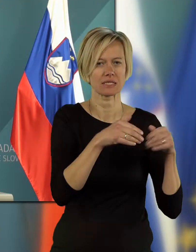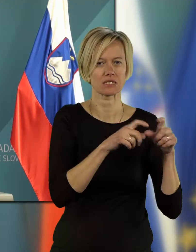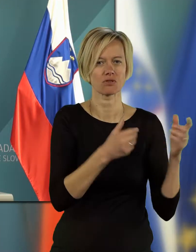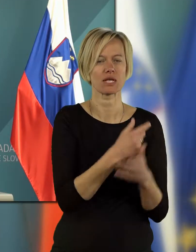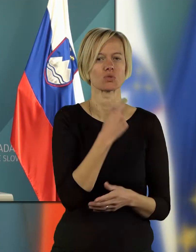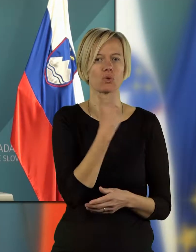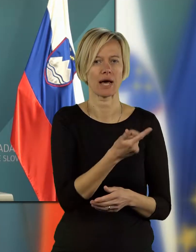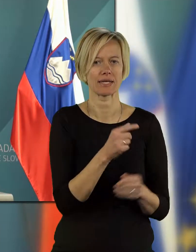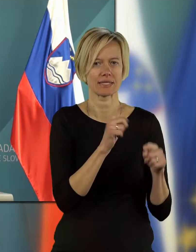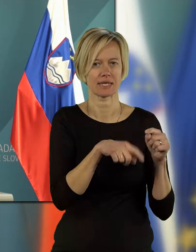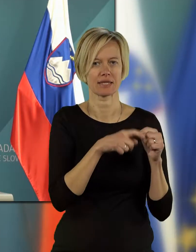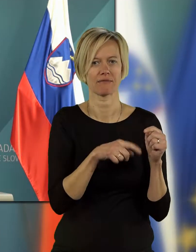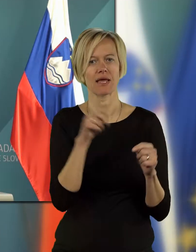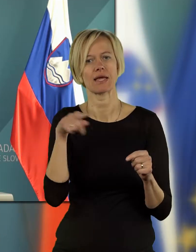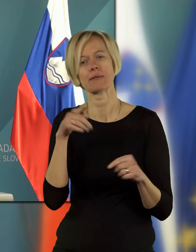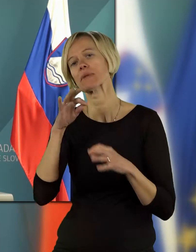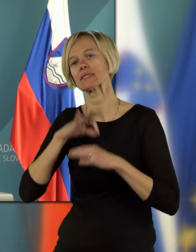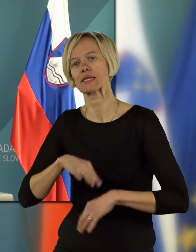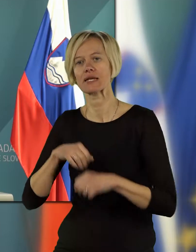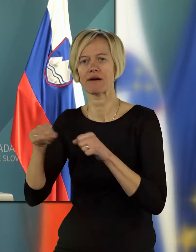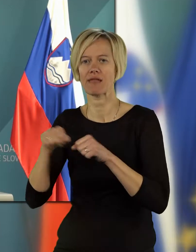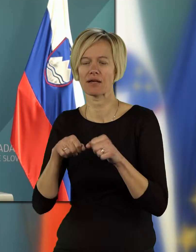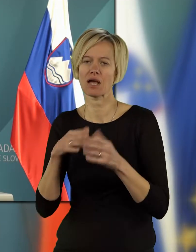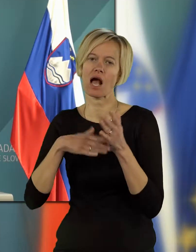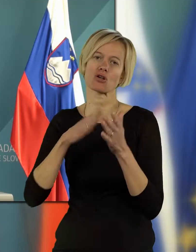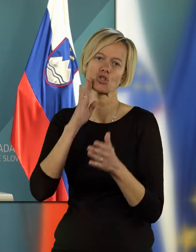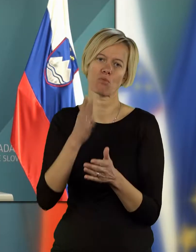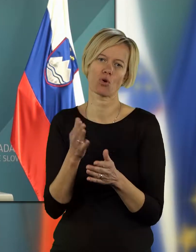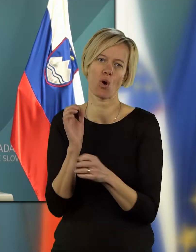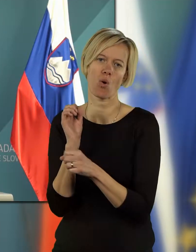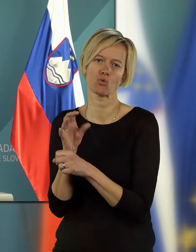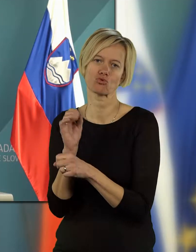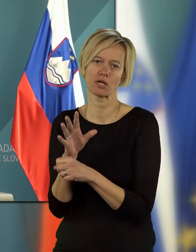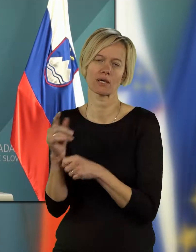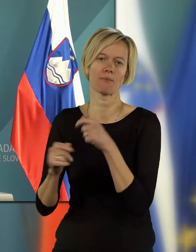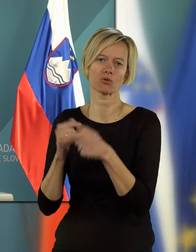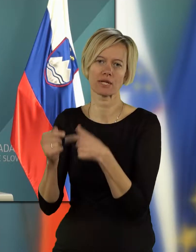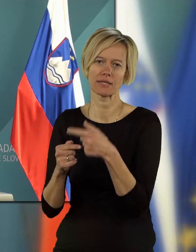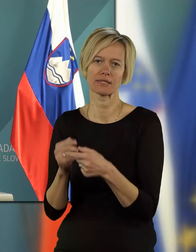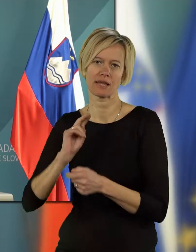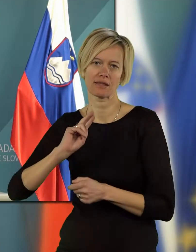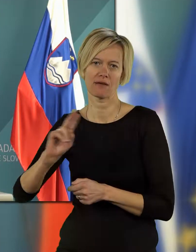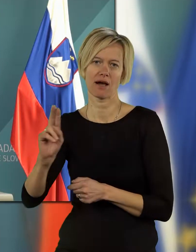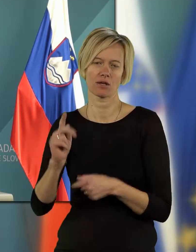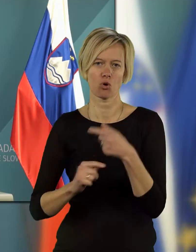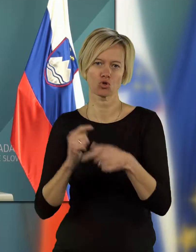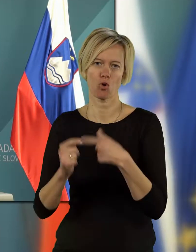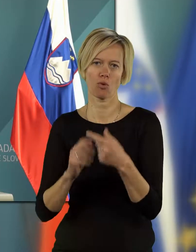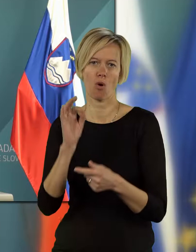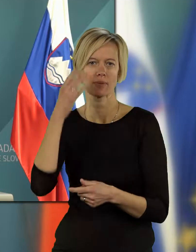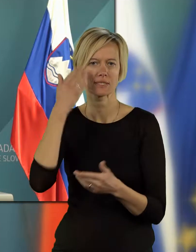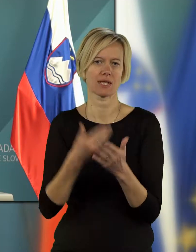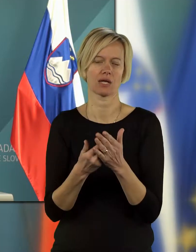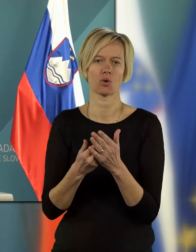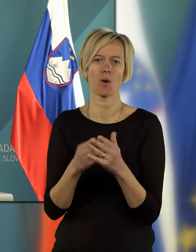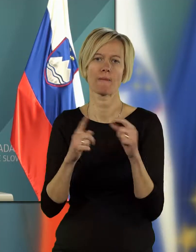za zunanje zadeve in pa tudi predsednika vlade, kakšne bodo učinke, posledice nadaljevanja postopka